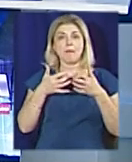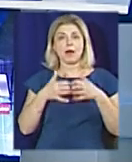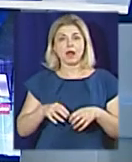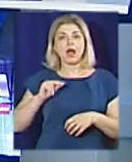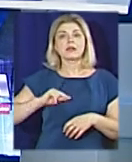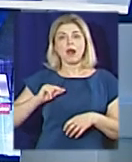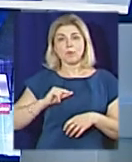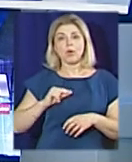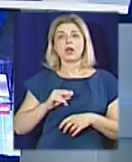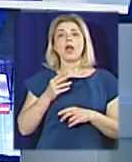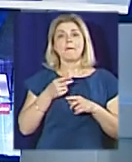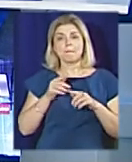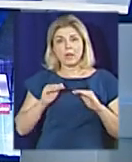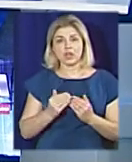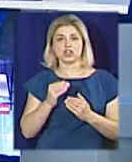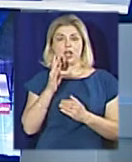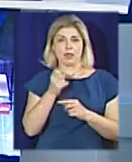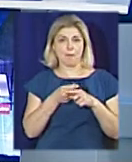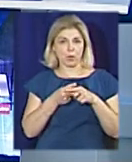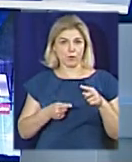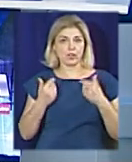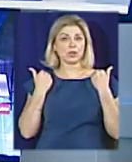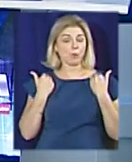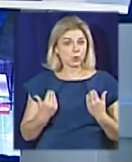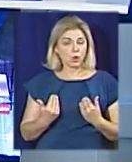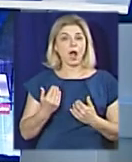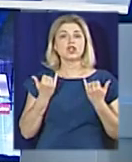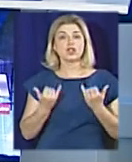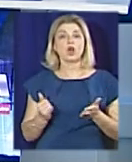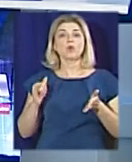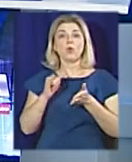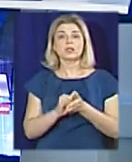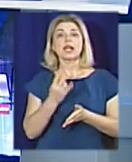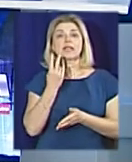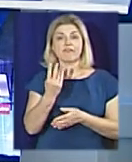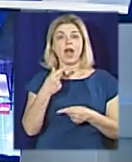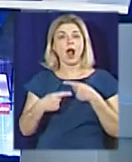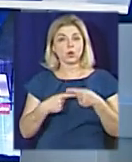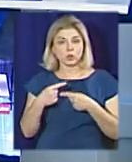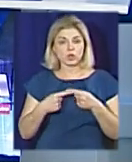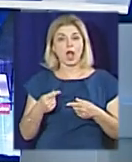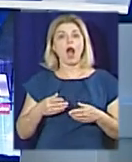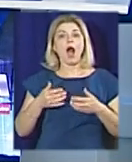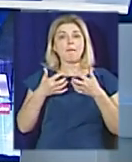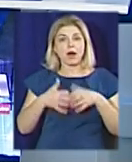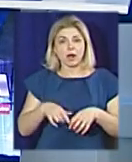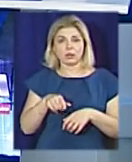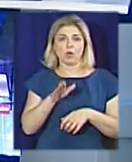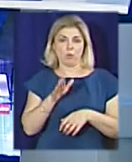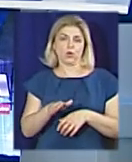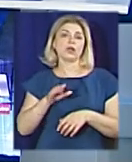функціонував менш ніж наполовину потужності. Тепер, після встановлення ще 2 котушок, він функціонуватиме згідно своїм